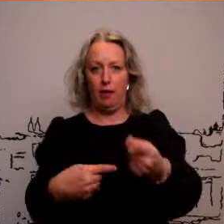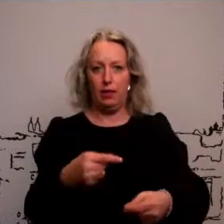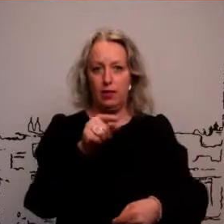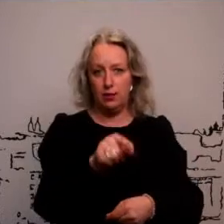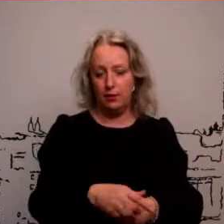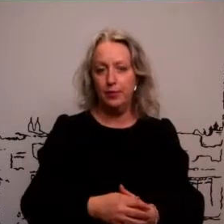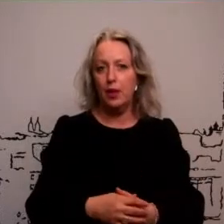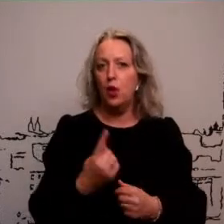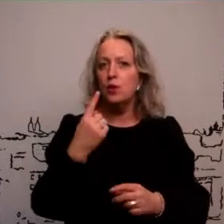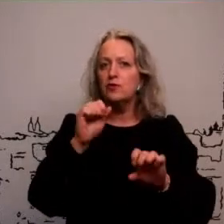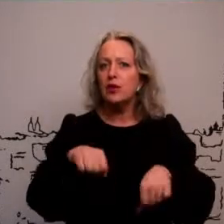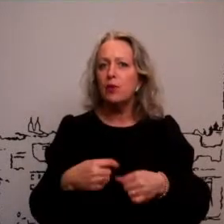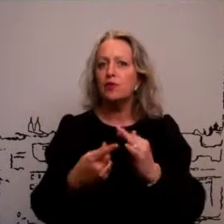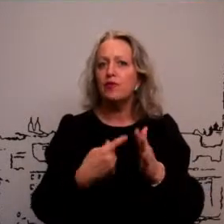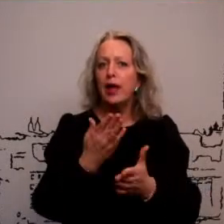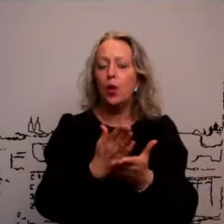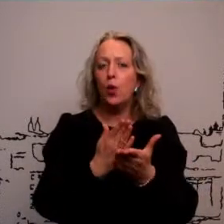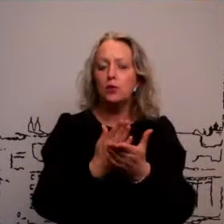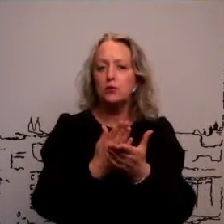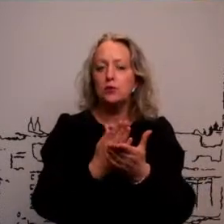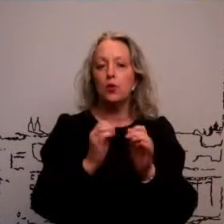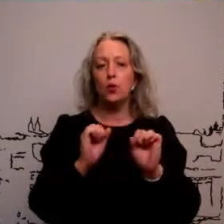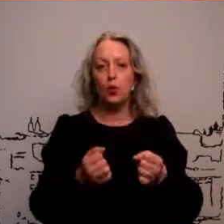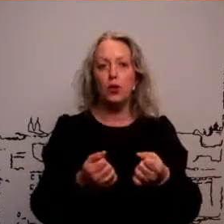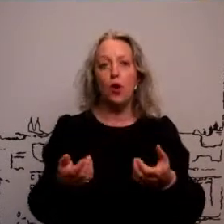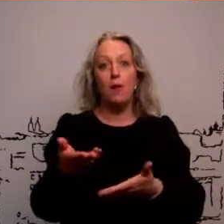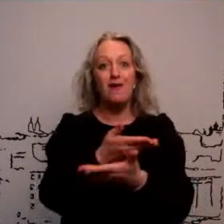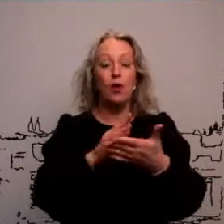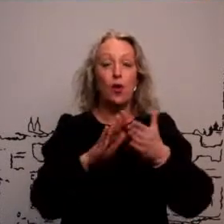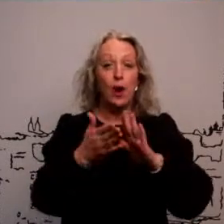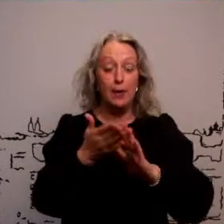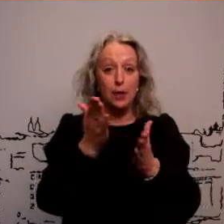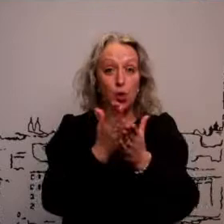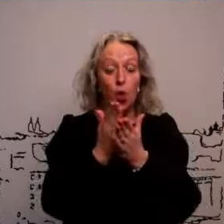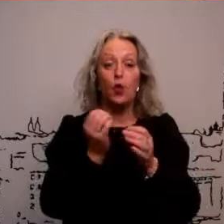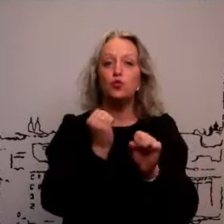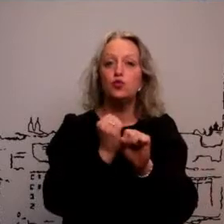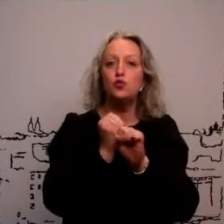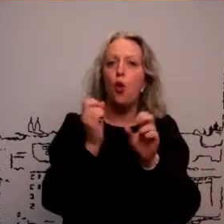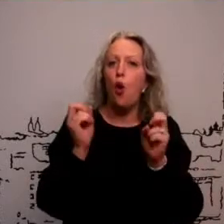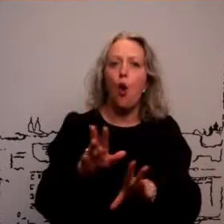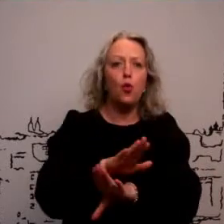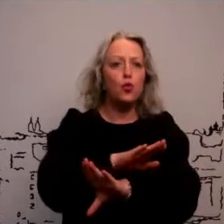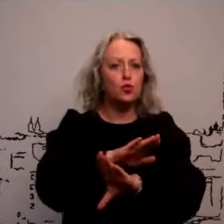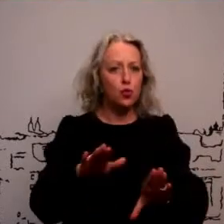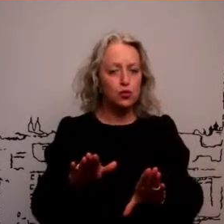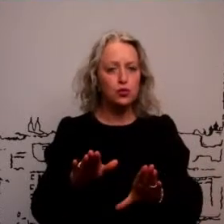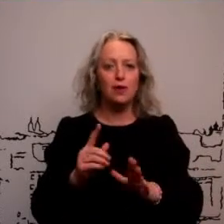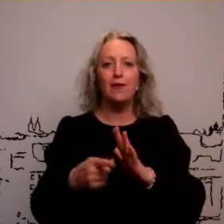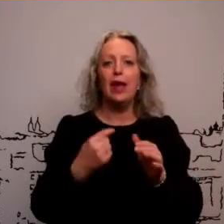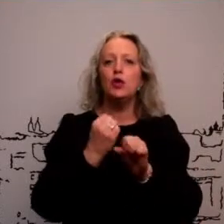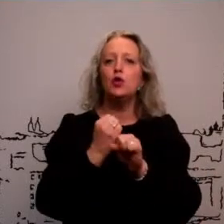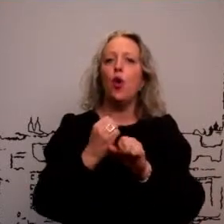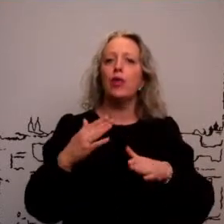leppetrahvi võimalus on veel, ehk siis kui on kokku lepitud, eks ole, tööohutuse ja